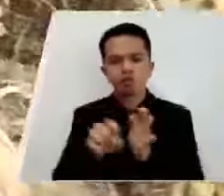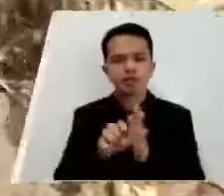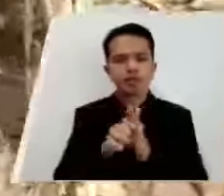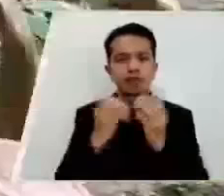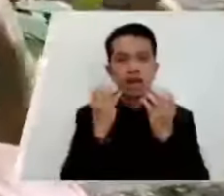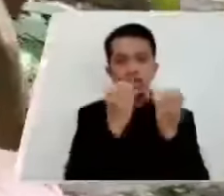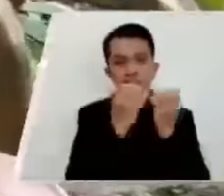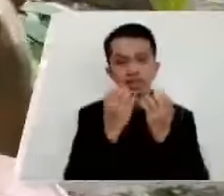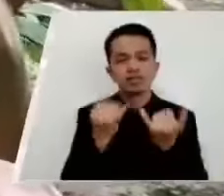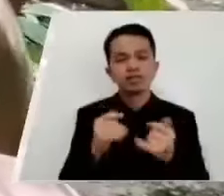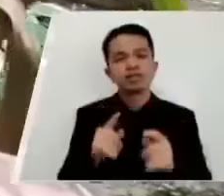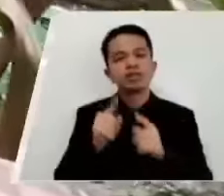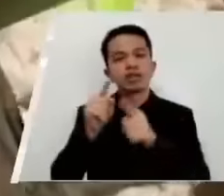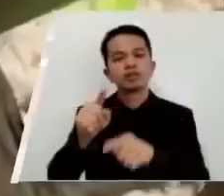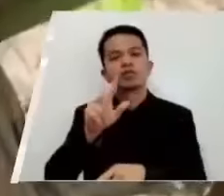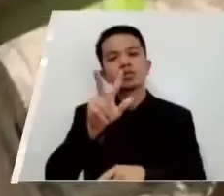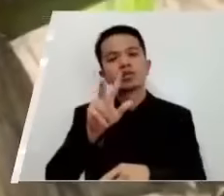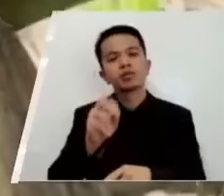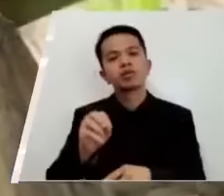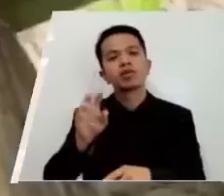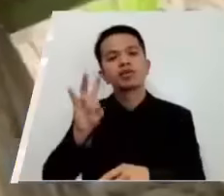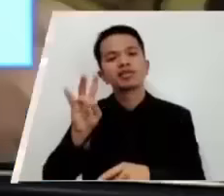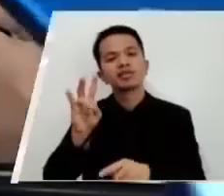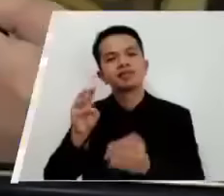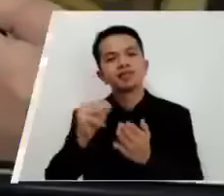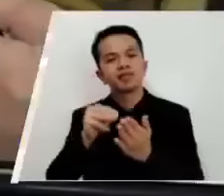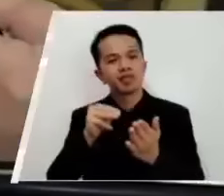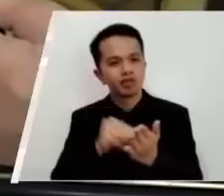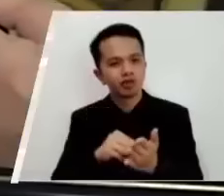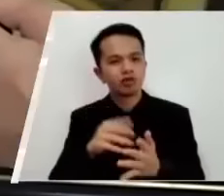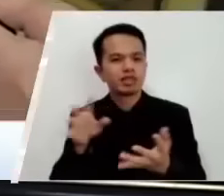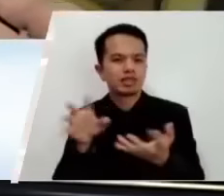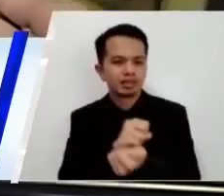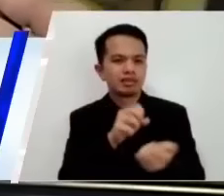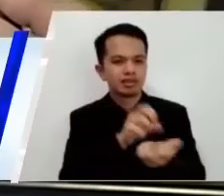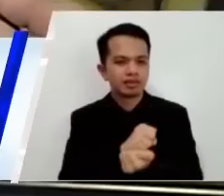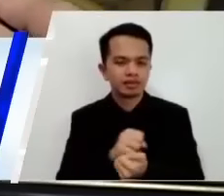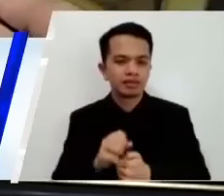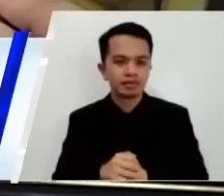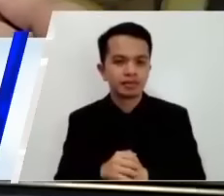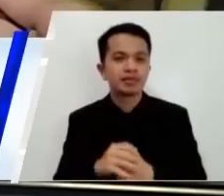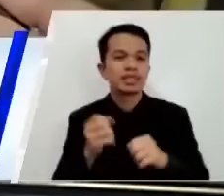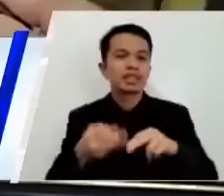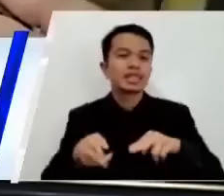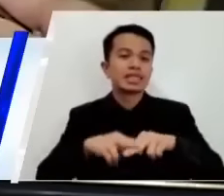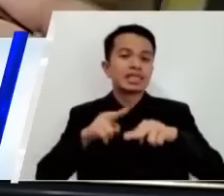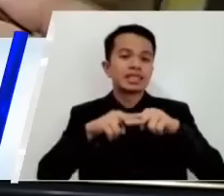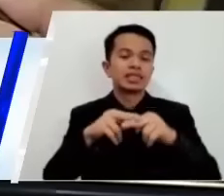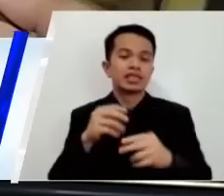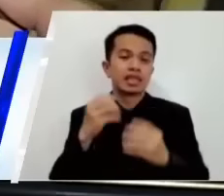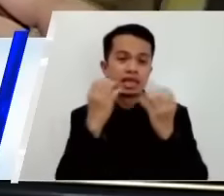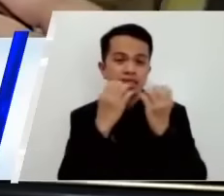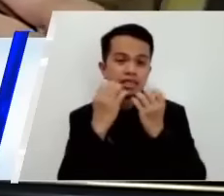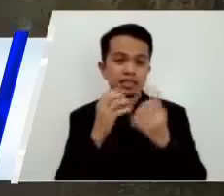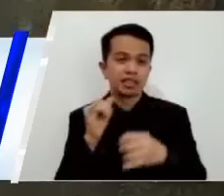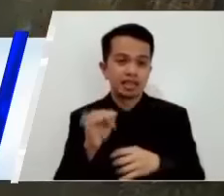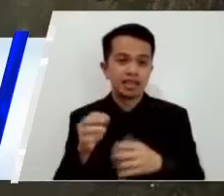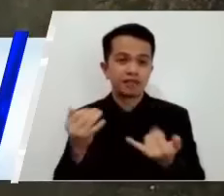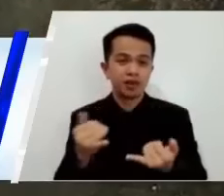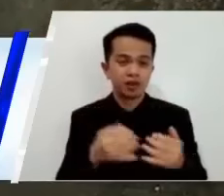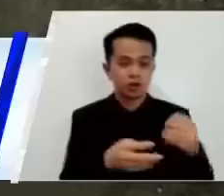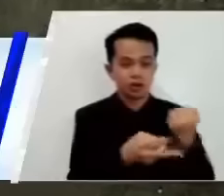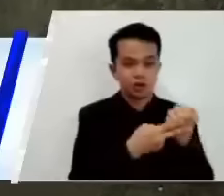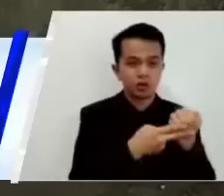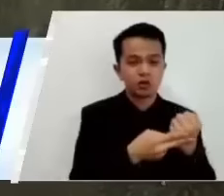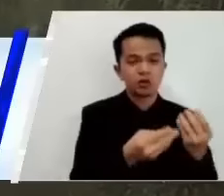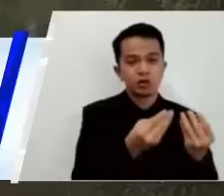na sa 3.17 billion pesos ang pinsala. Tataas na naman yung presyo ng corn kung yung supply natin ay wala. Batid